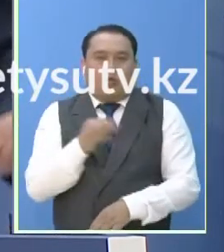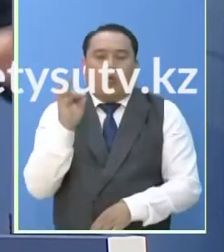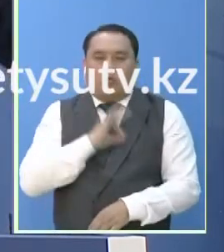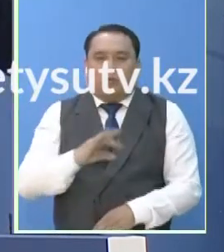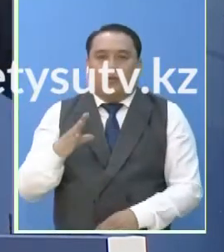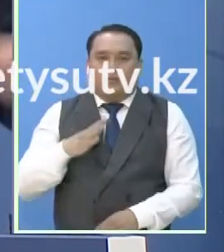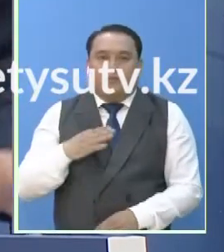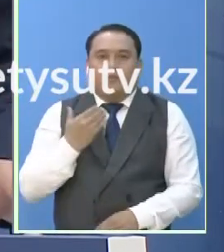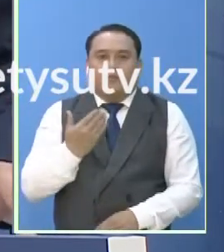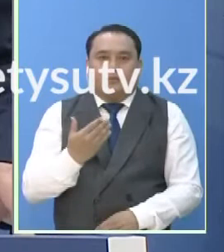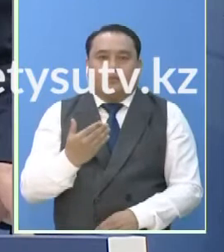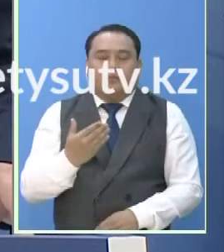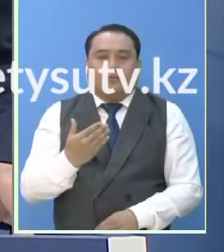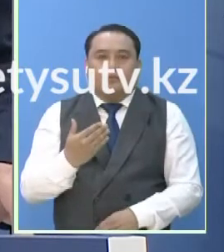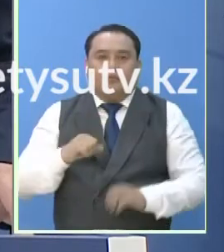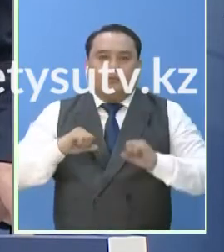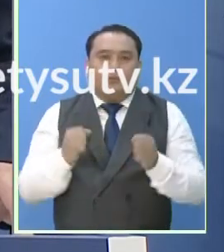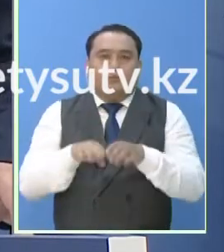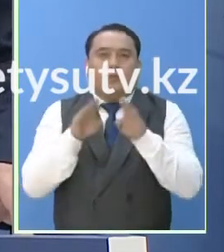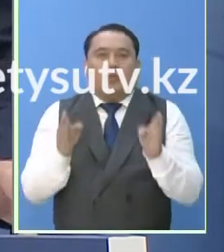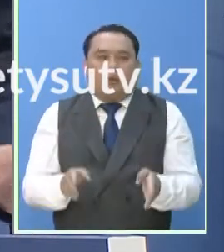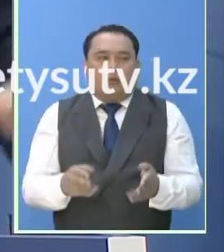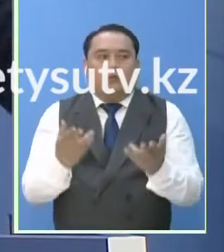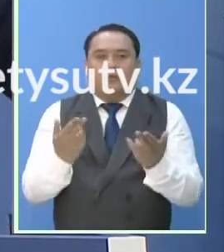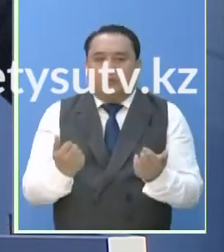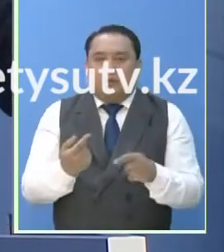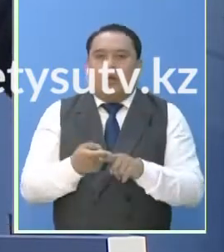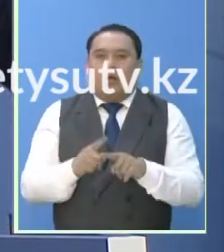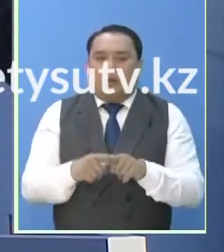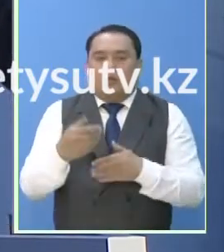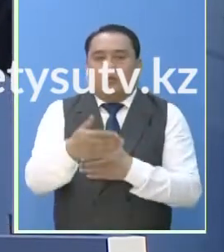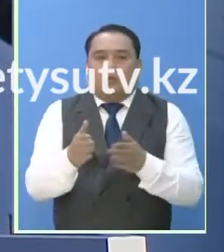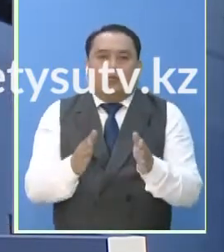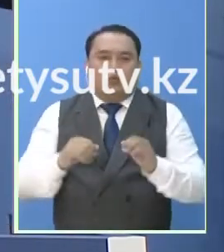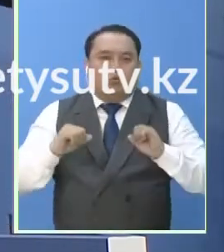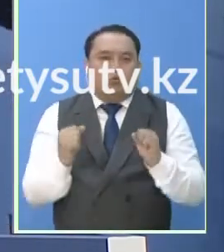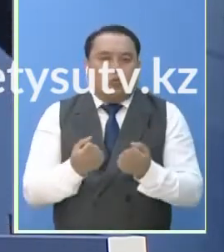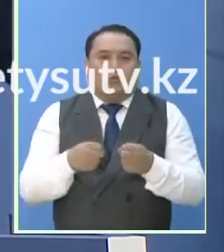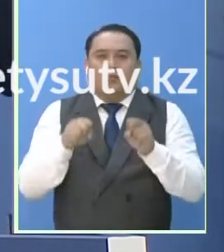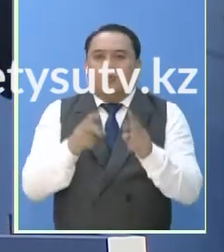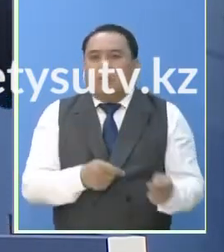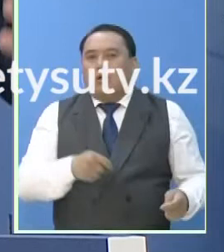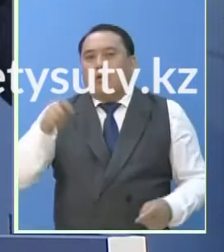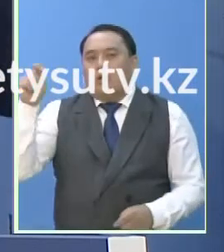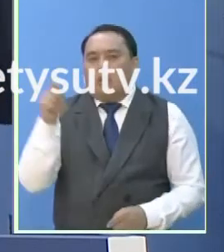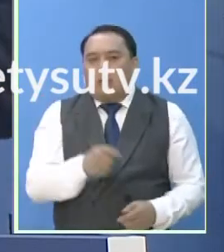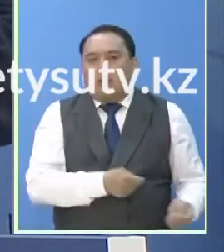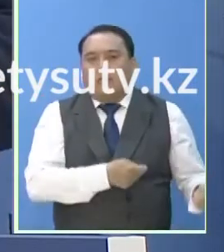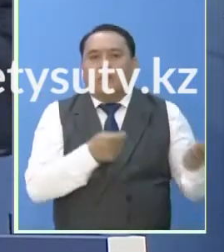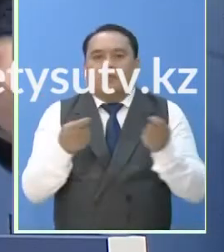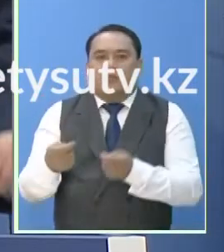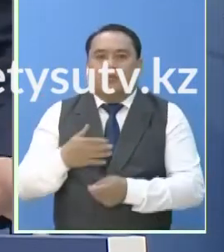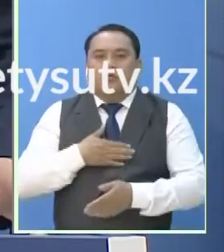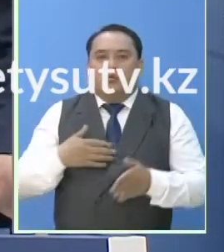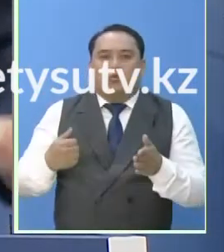жатыр. Қазіргі бұл арнайы мұздатқышта сақталынады. Әрине, бұлардың бәрі Әдей, мысалы, ана жақтан келген кезде, біздің